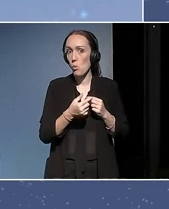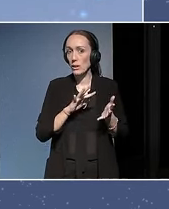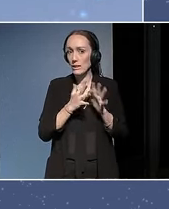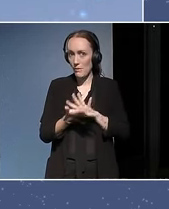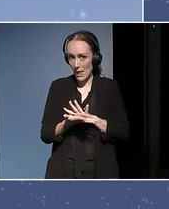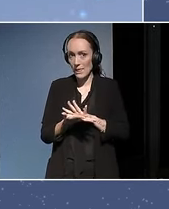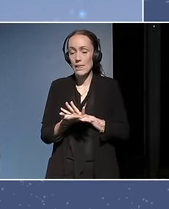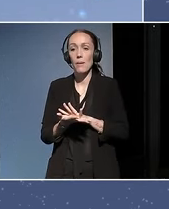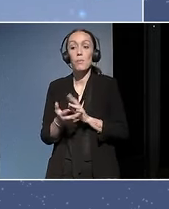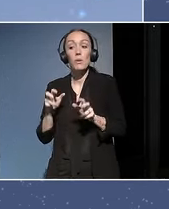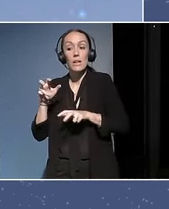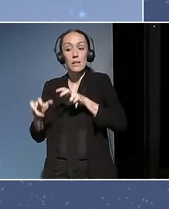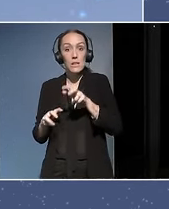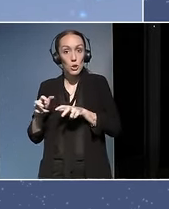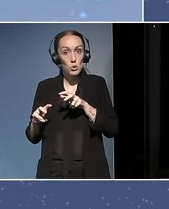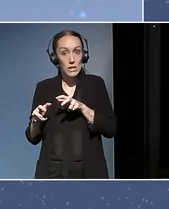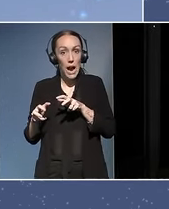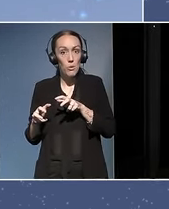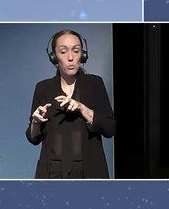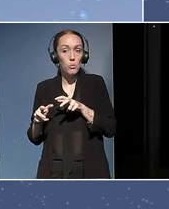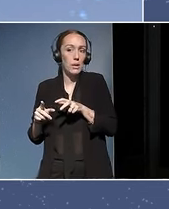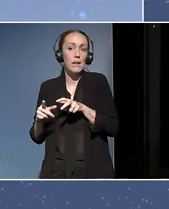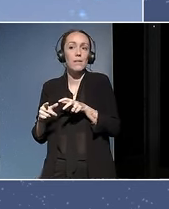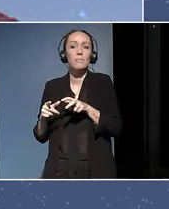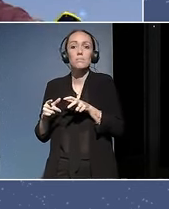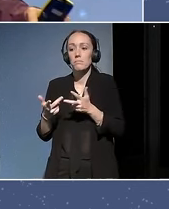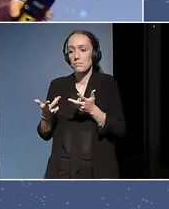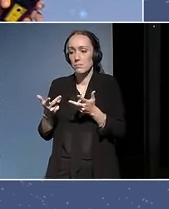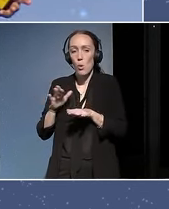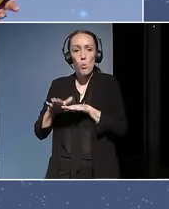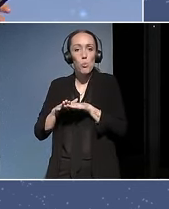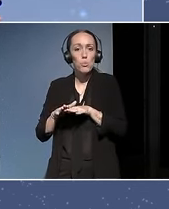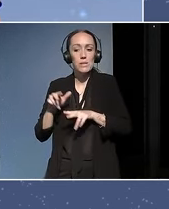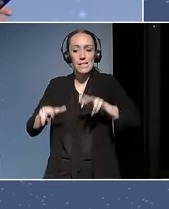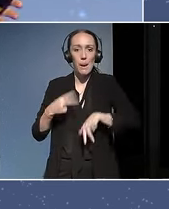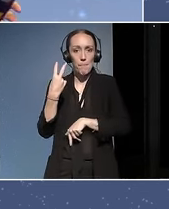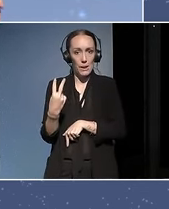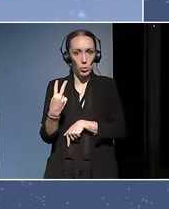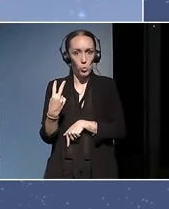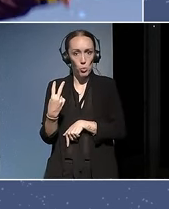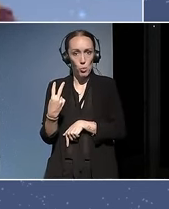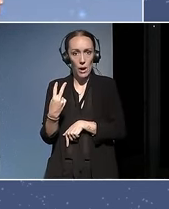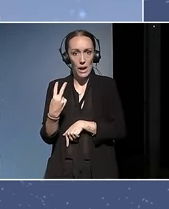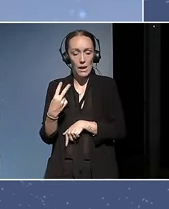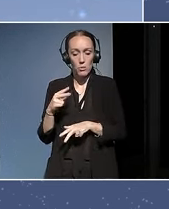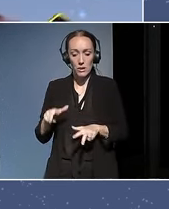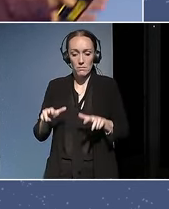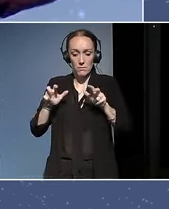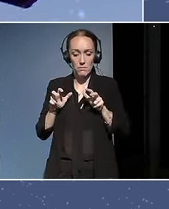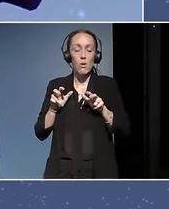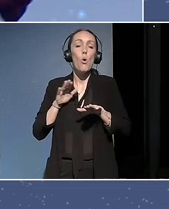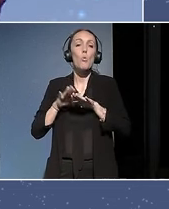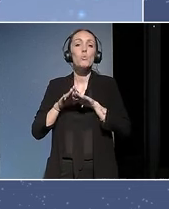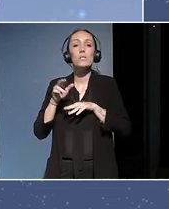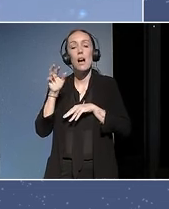teropodi era quello di essere bipedi Cioè non usavano più gli arti anteriori per camminare no li